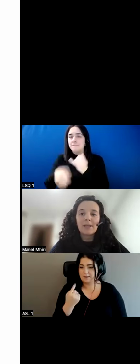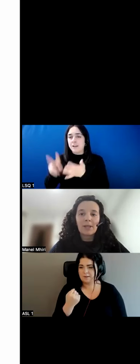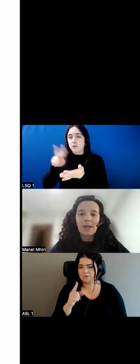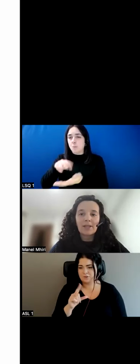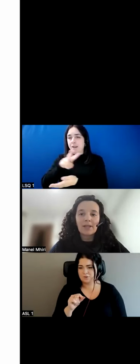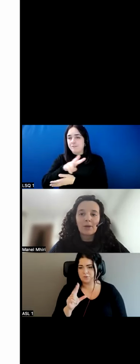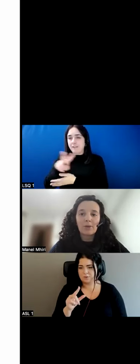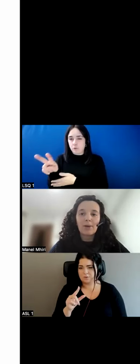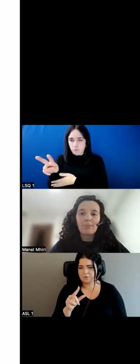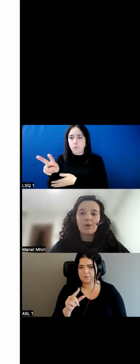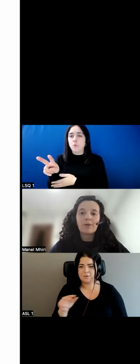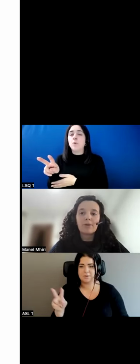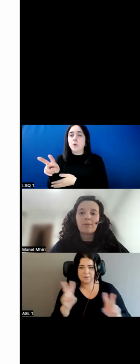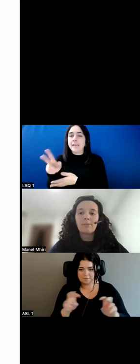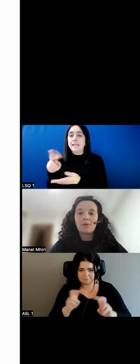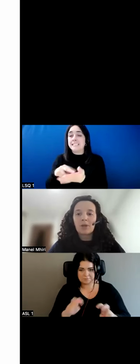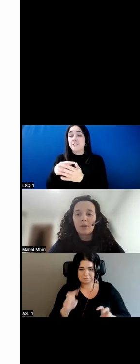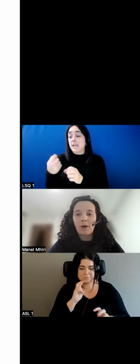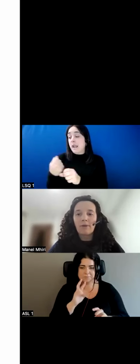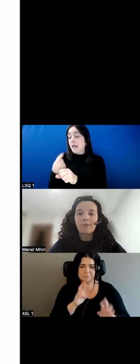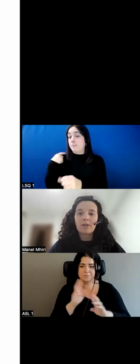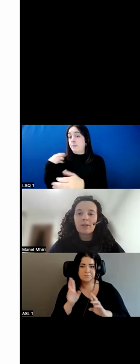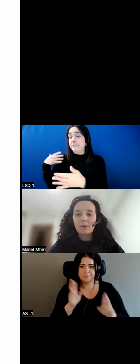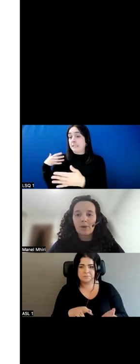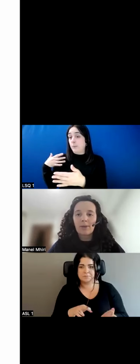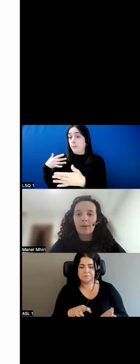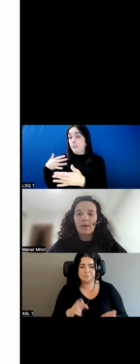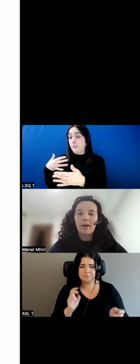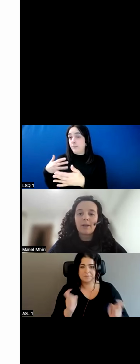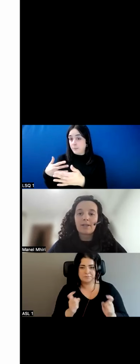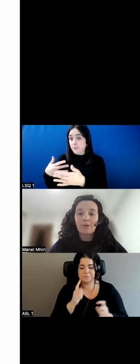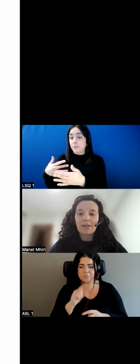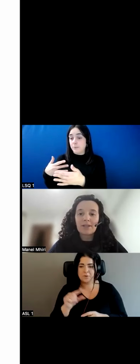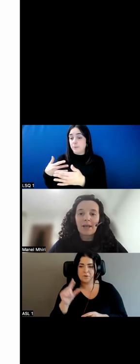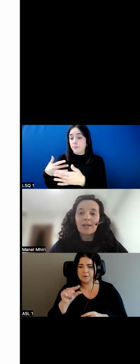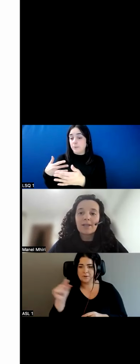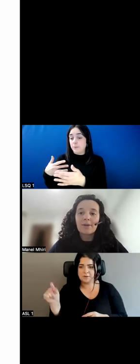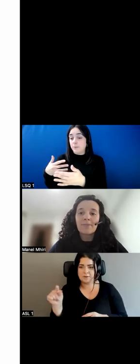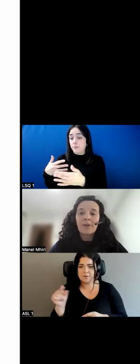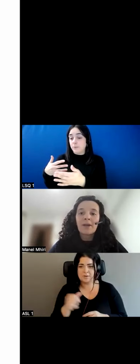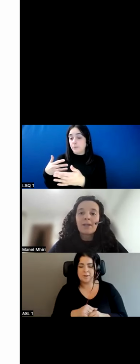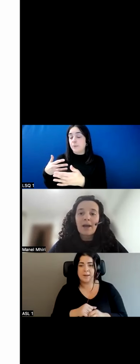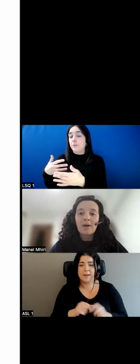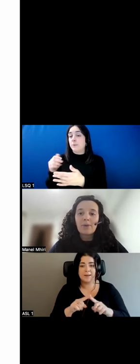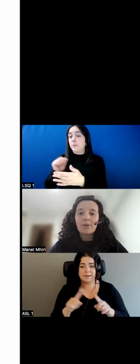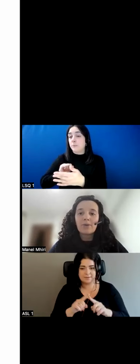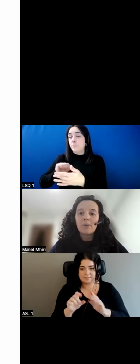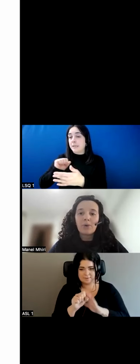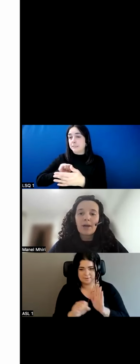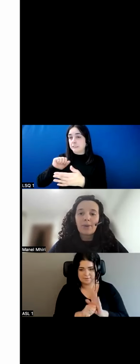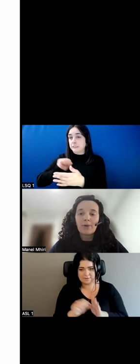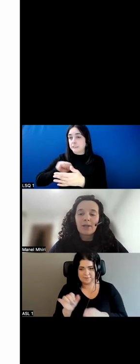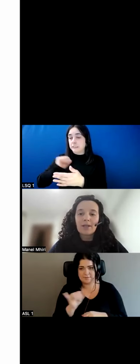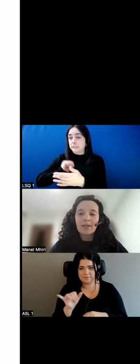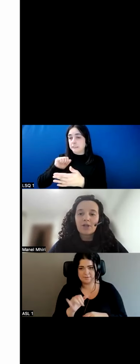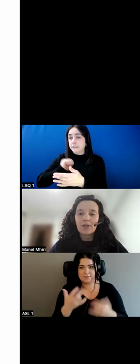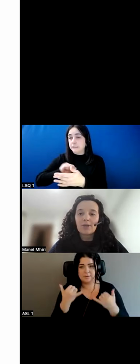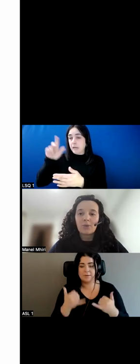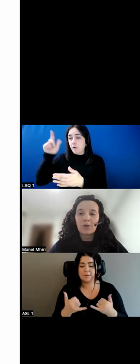Ils ont passé toute l'année dernière à disséminer le rapport à différents gouvernements et États.